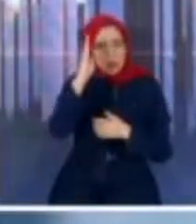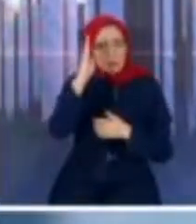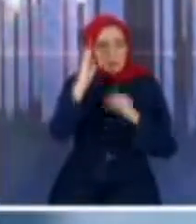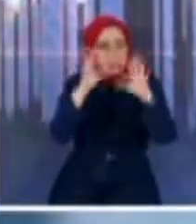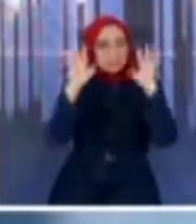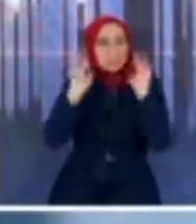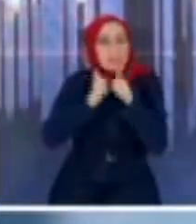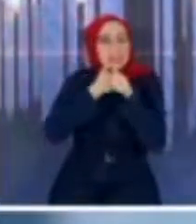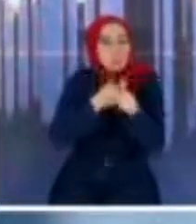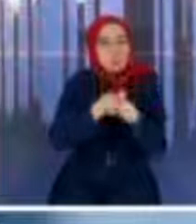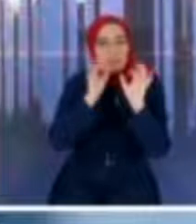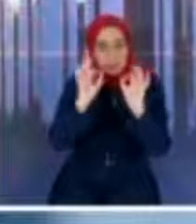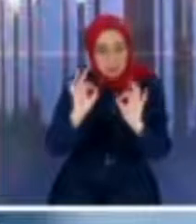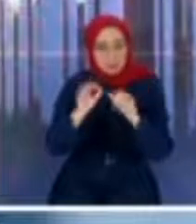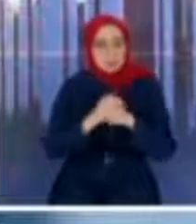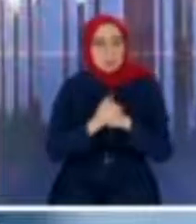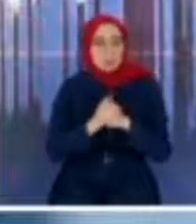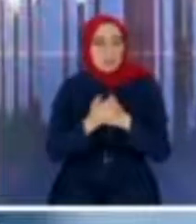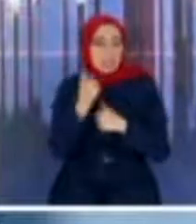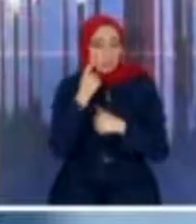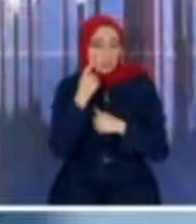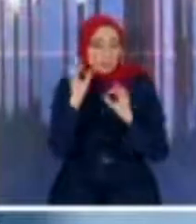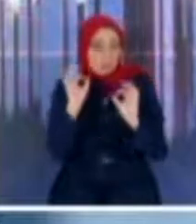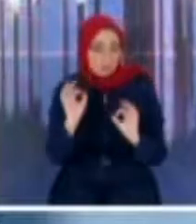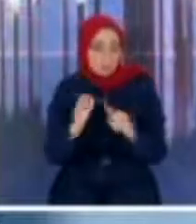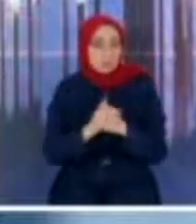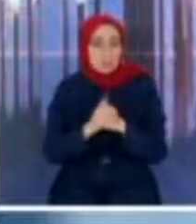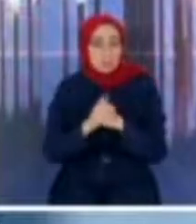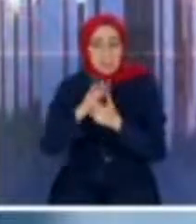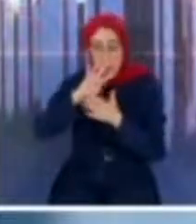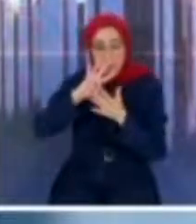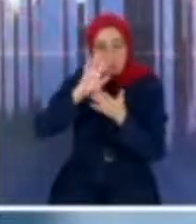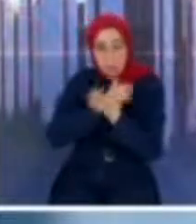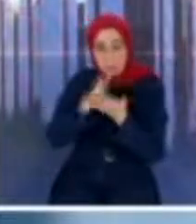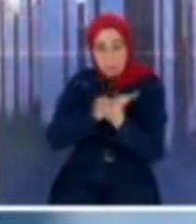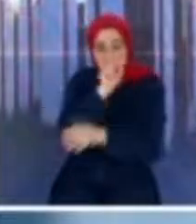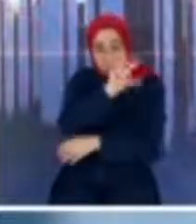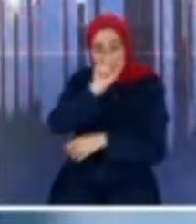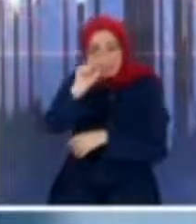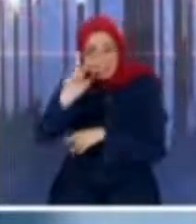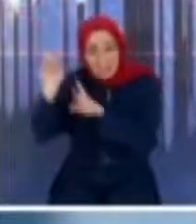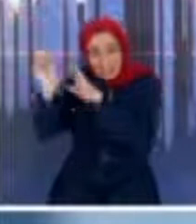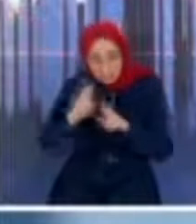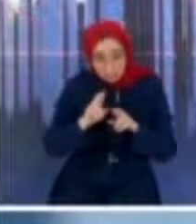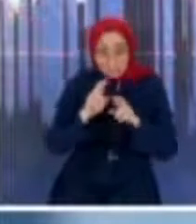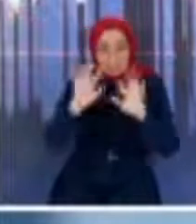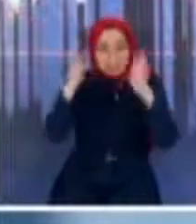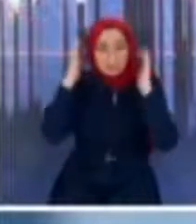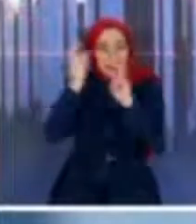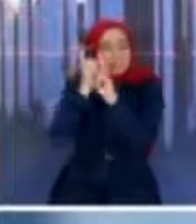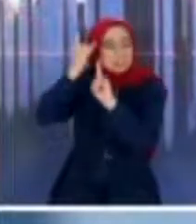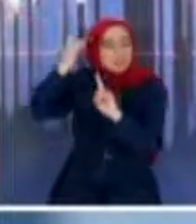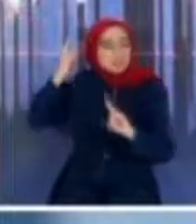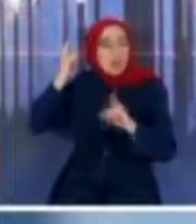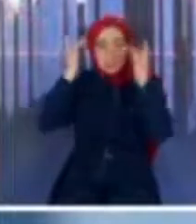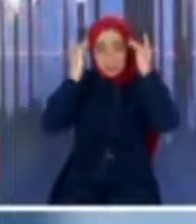البيئية وإلا الإيكولوجية، إنها بطبيعة نحكي على السياحة الأم، نحكوا على العودة لكل ما هو تراث، كل ما هو